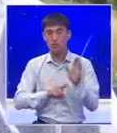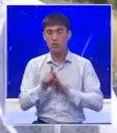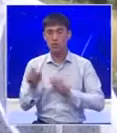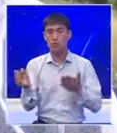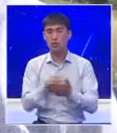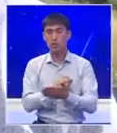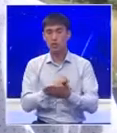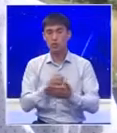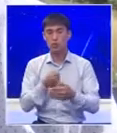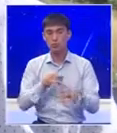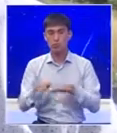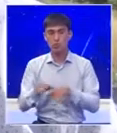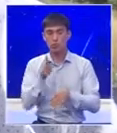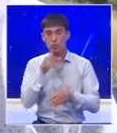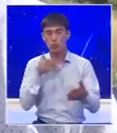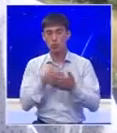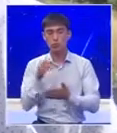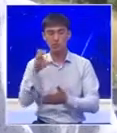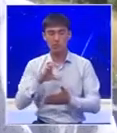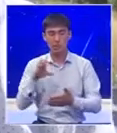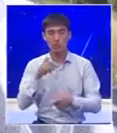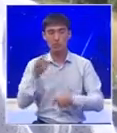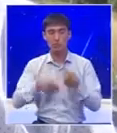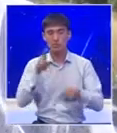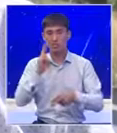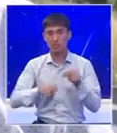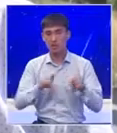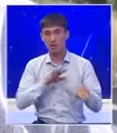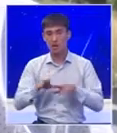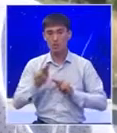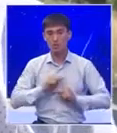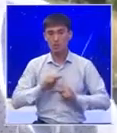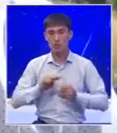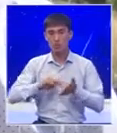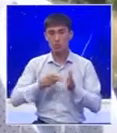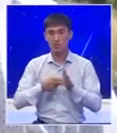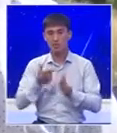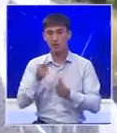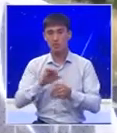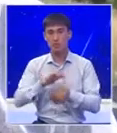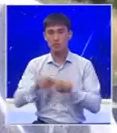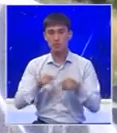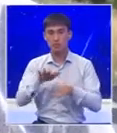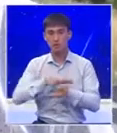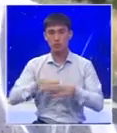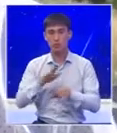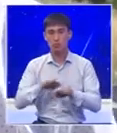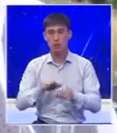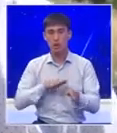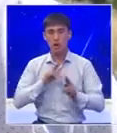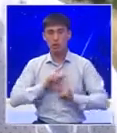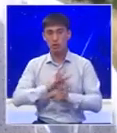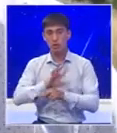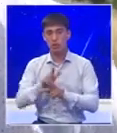устранению недочетов срок дан до сентября после завершения этих работ запланирована подача газа в этот населенный пункт в целом работы по газификации